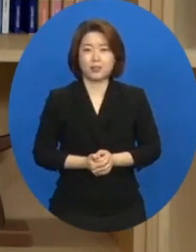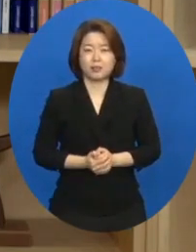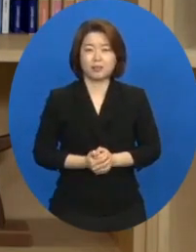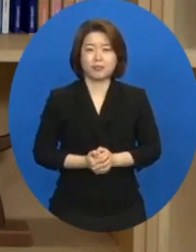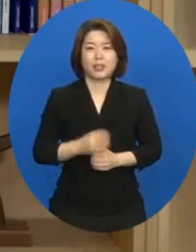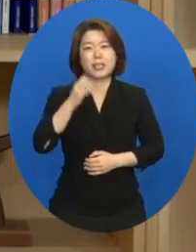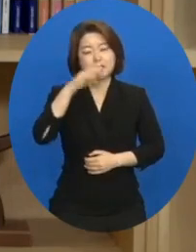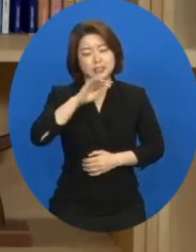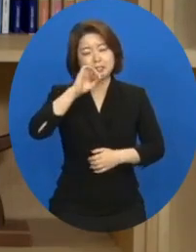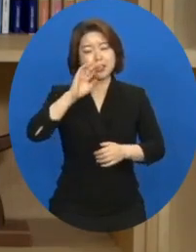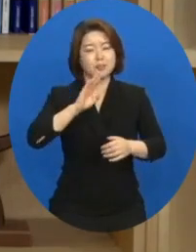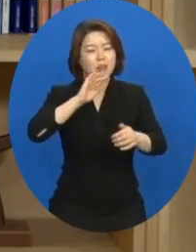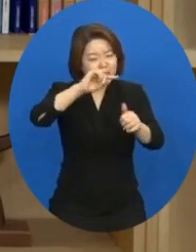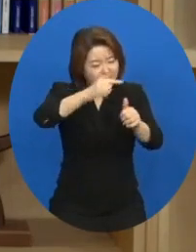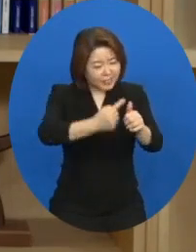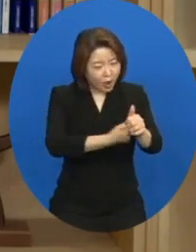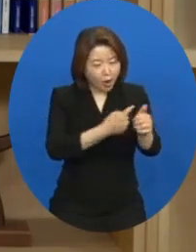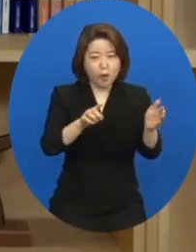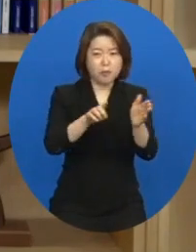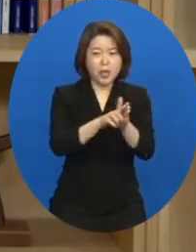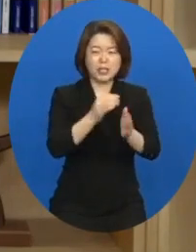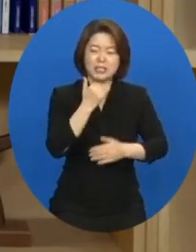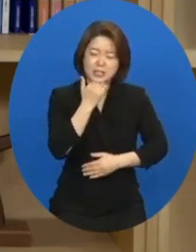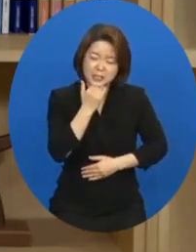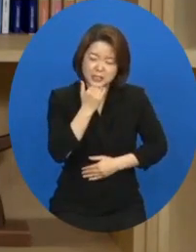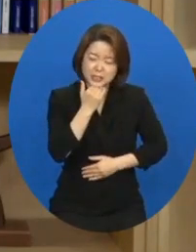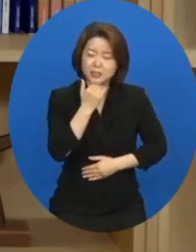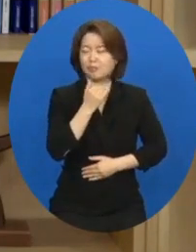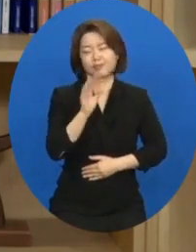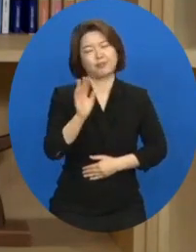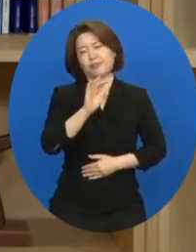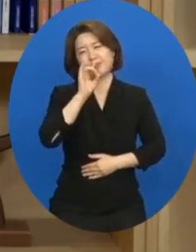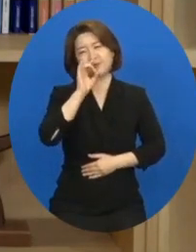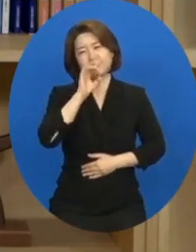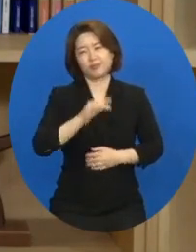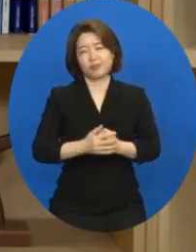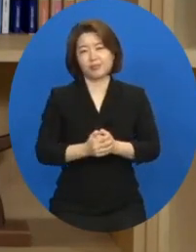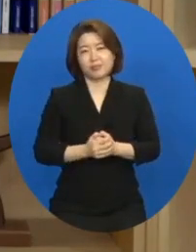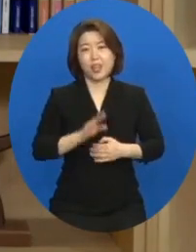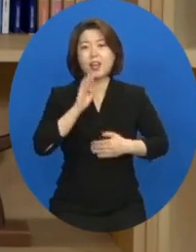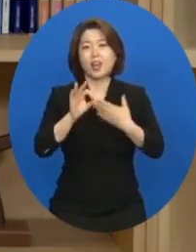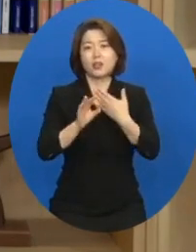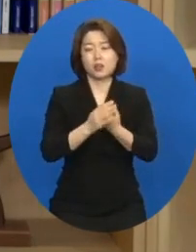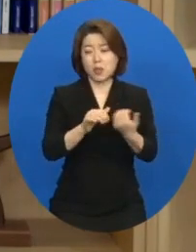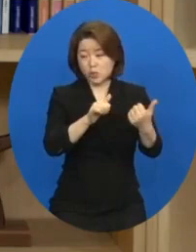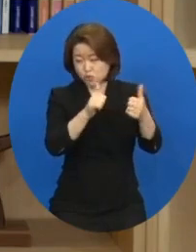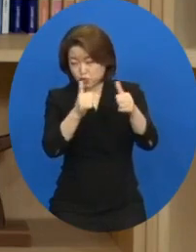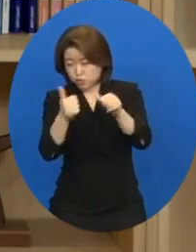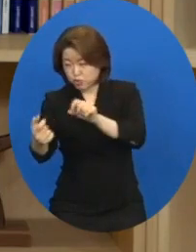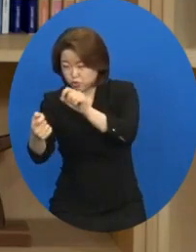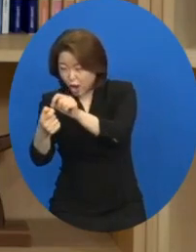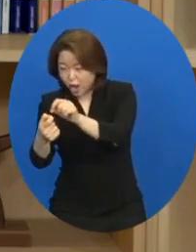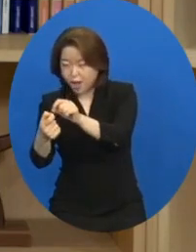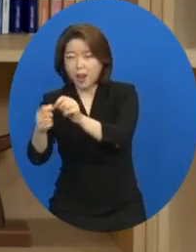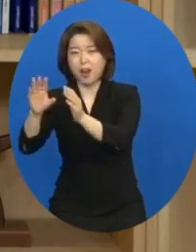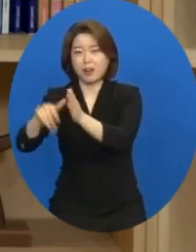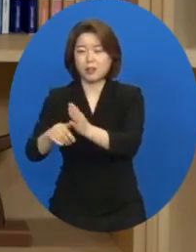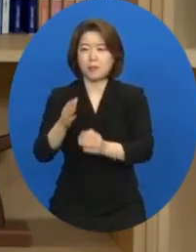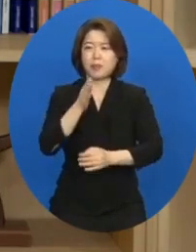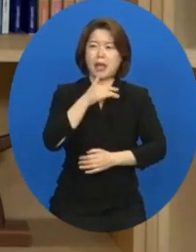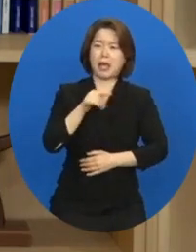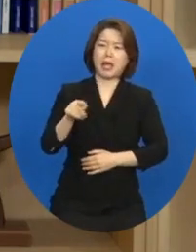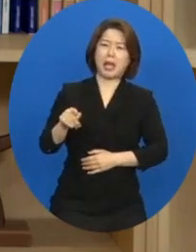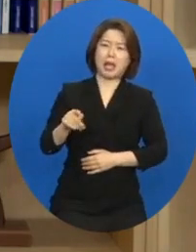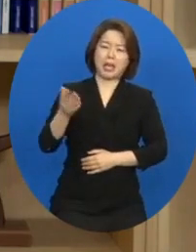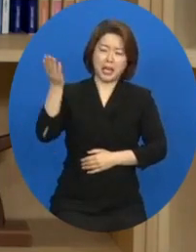그냥 저절로 및 어질 때까지 기다리시면 안됩니다 그러면 죽을 때 가서야 아내 가진